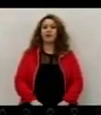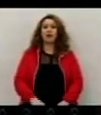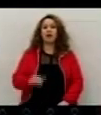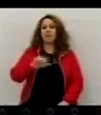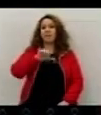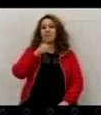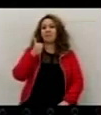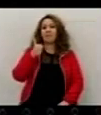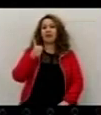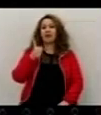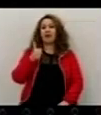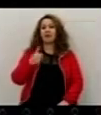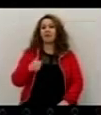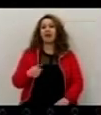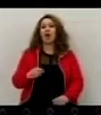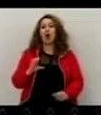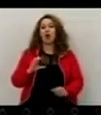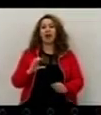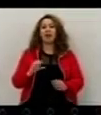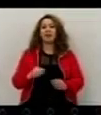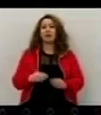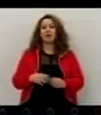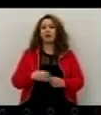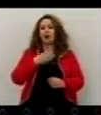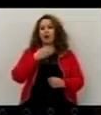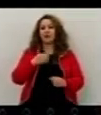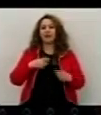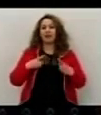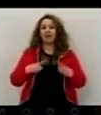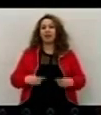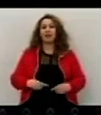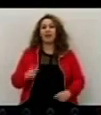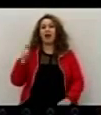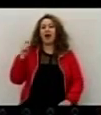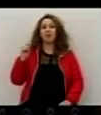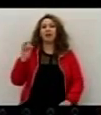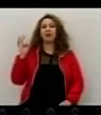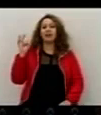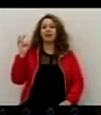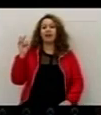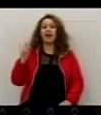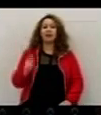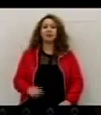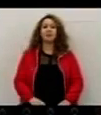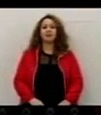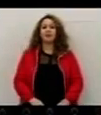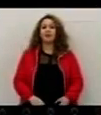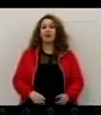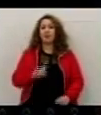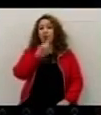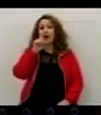أغتنم هذه المناسبة لتقدم بشكر الخالص إلى السيد النائب أحمد طالب عبد الله على السؤال الذي تفضل